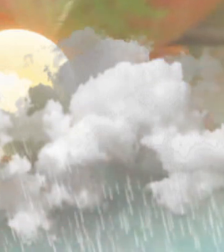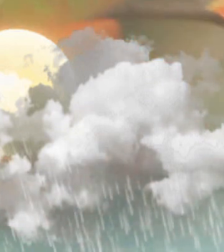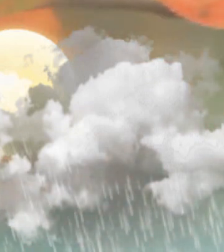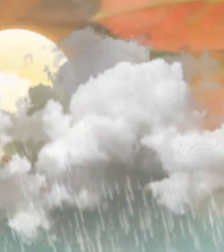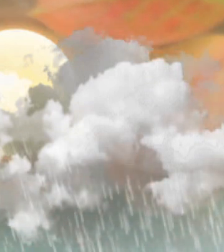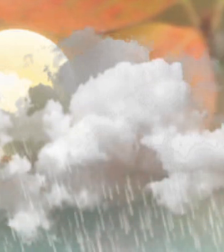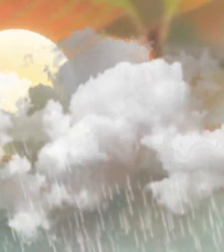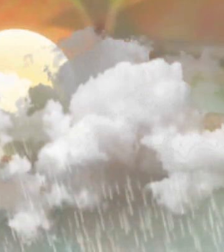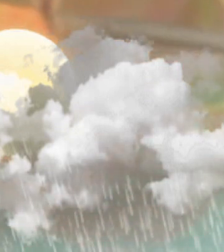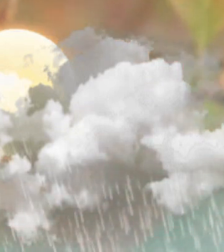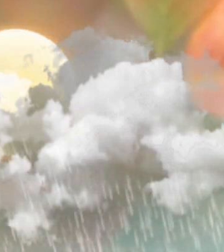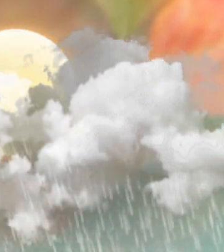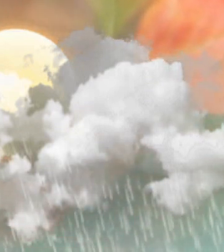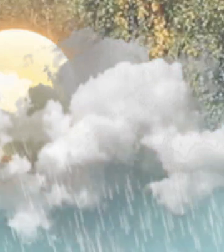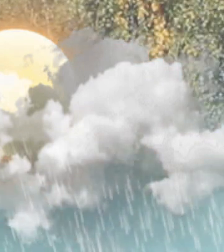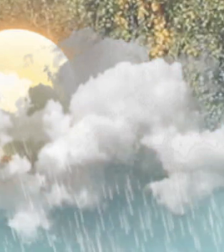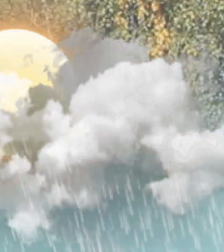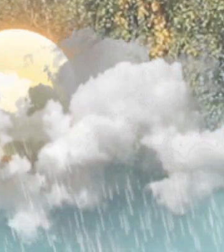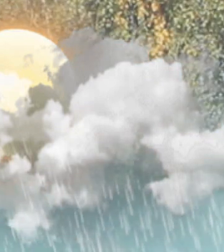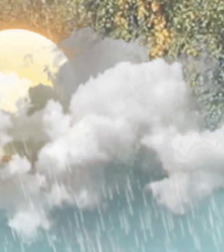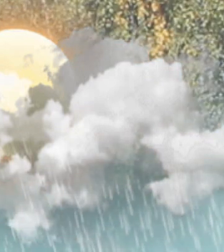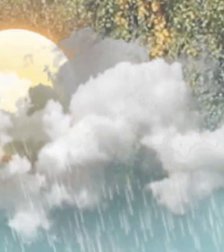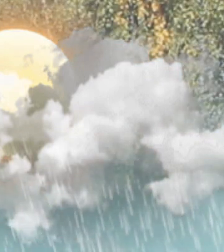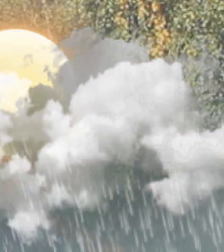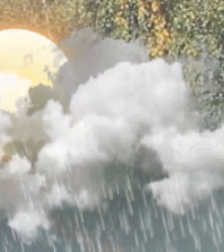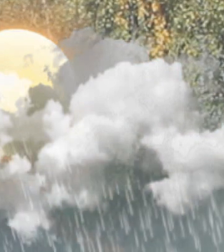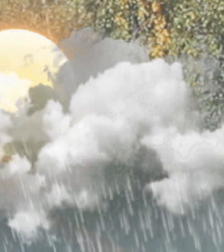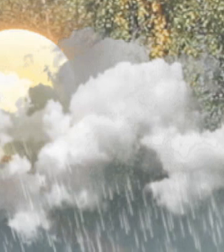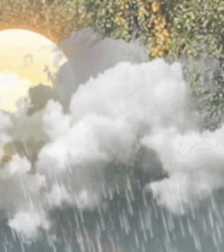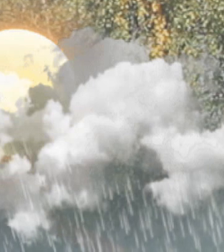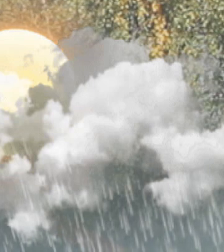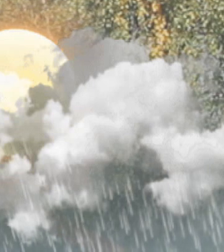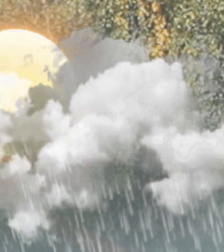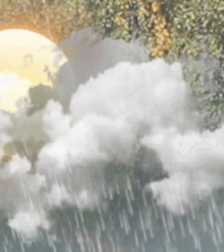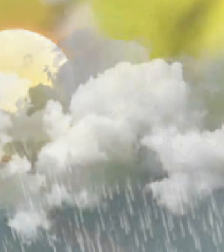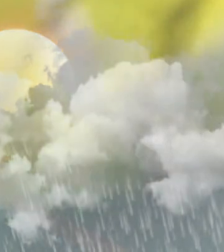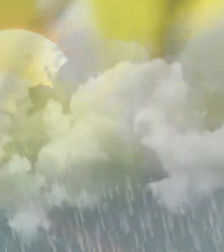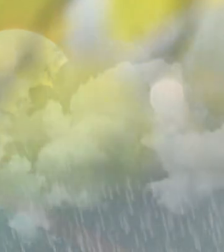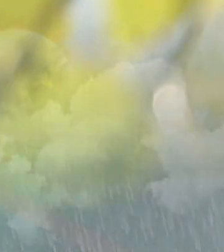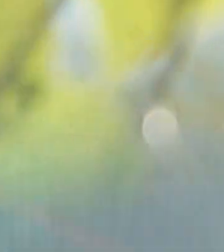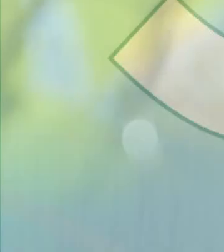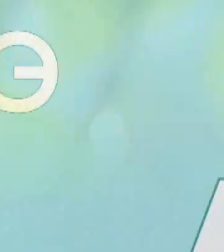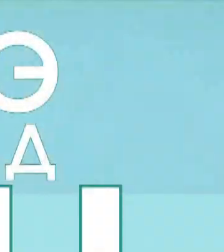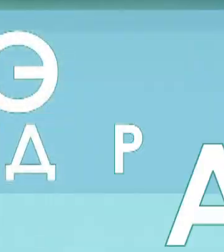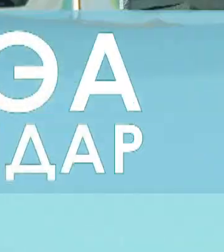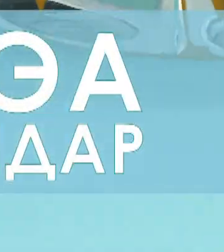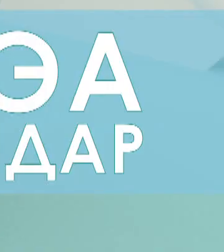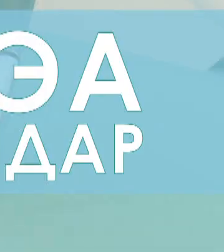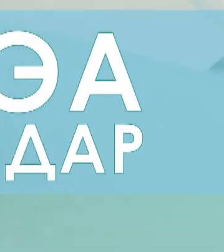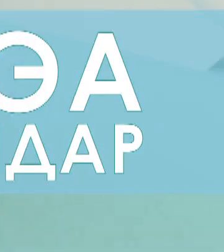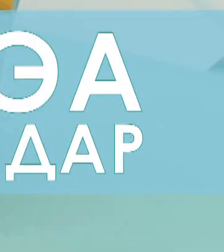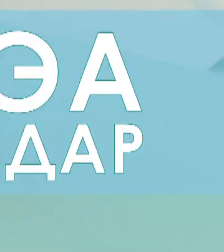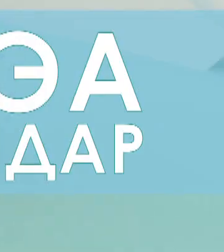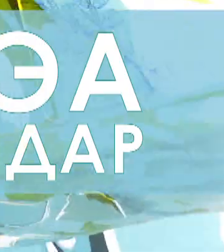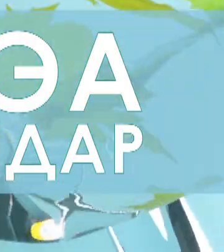7 днём. Пераменная воблачнасць, невялікі дождж, вецер заходні 5-8 метраў за секунду.